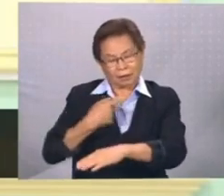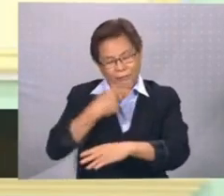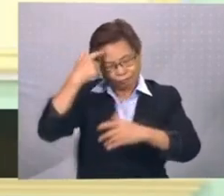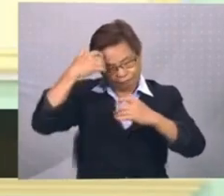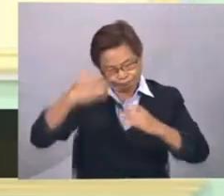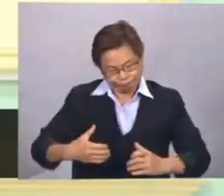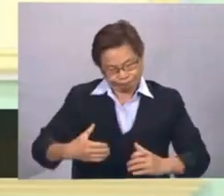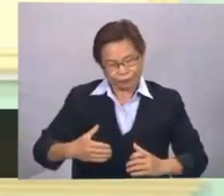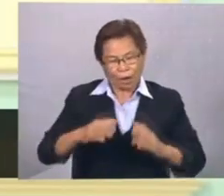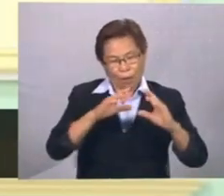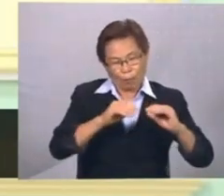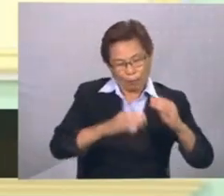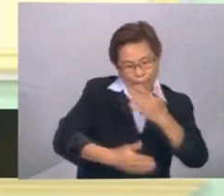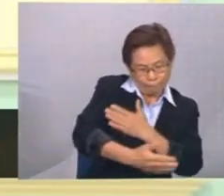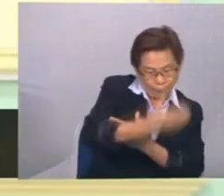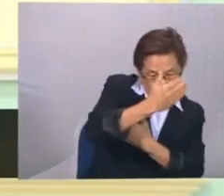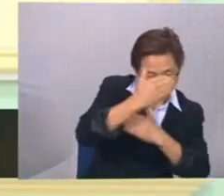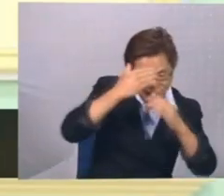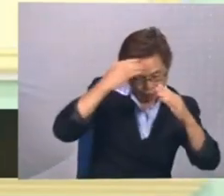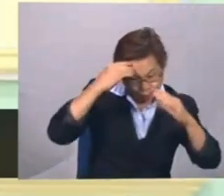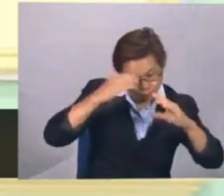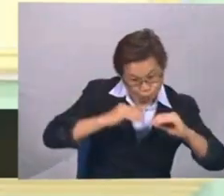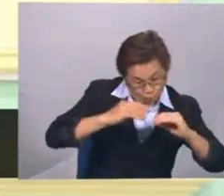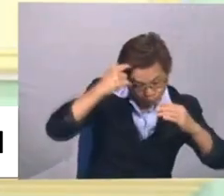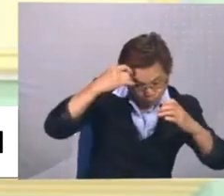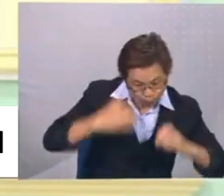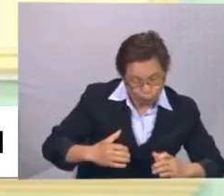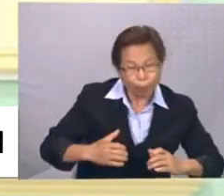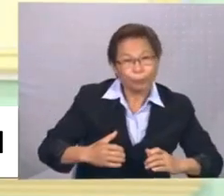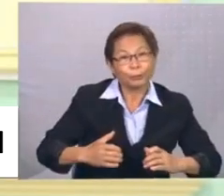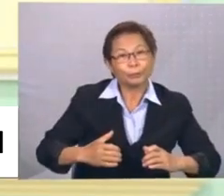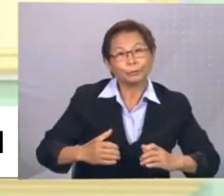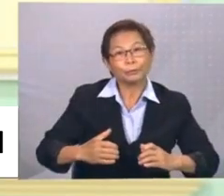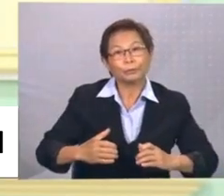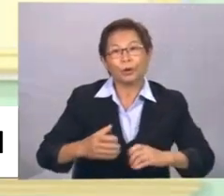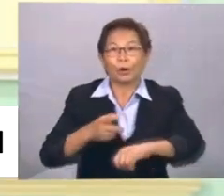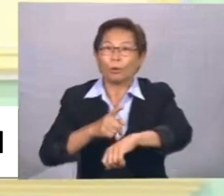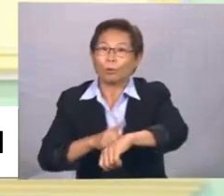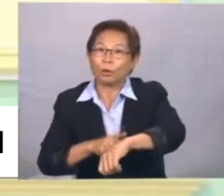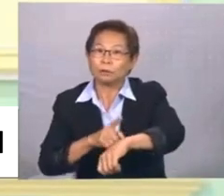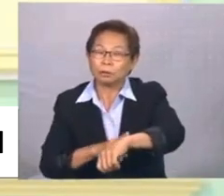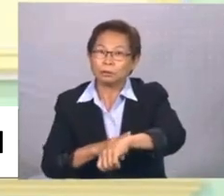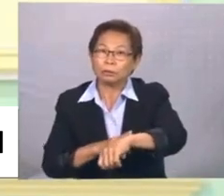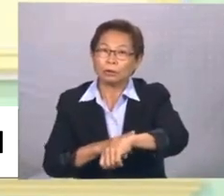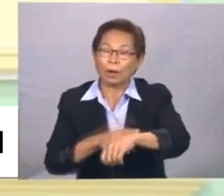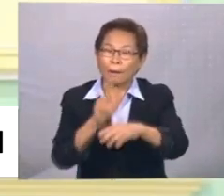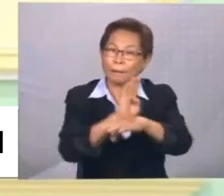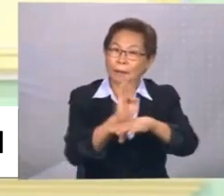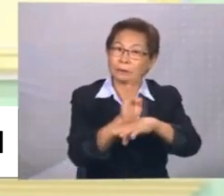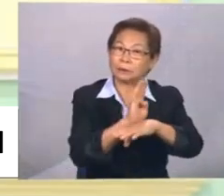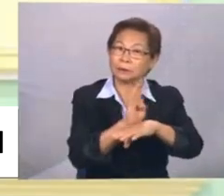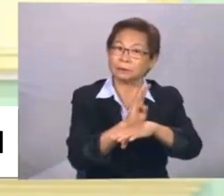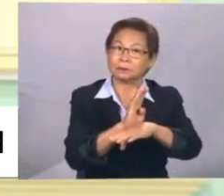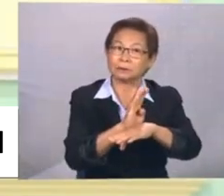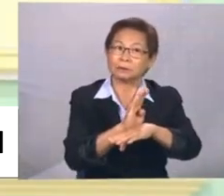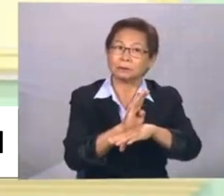pedesan masyarakat pagi ini membuat keputusan bahwa waktu beroperasi